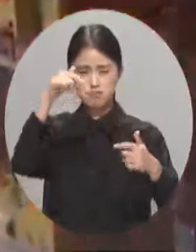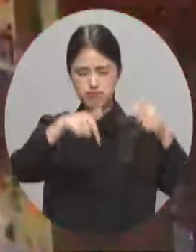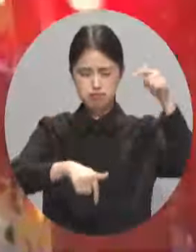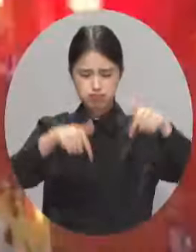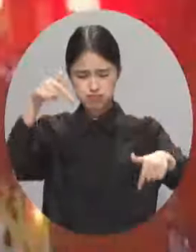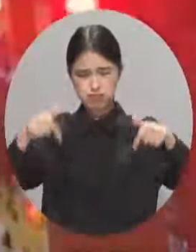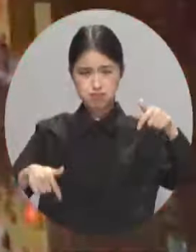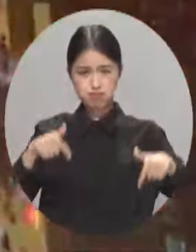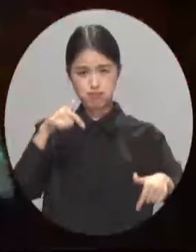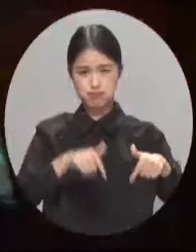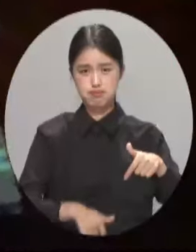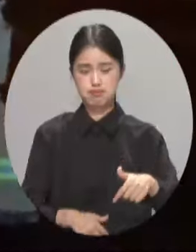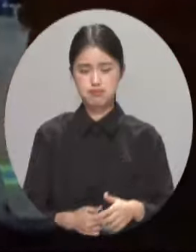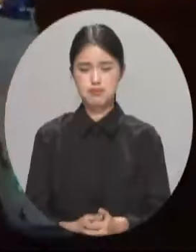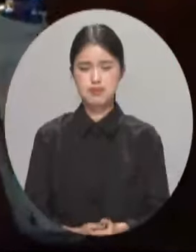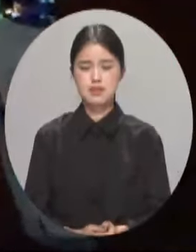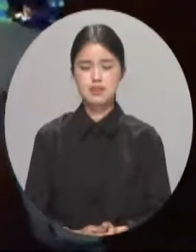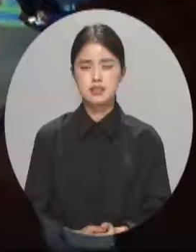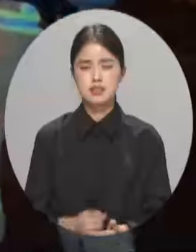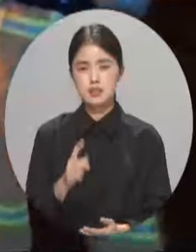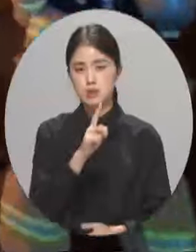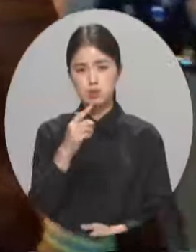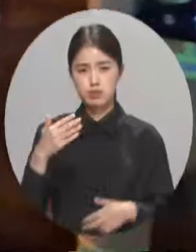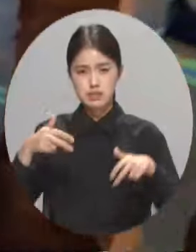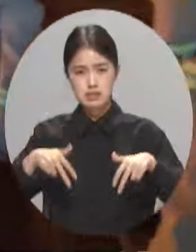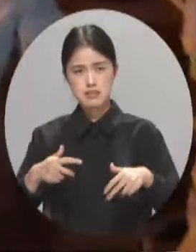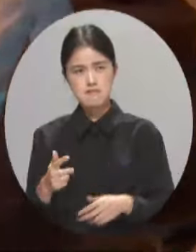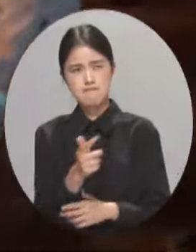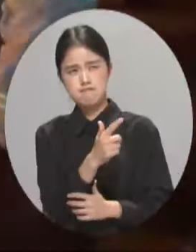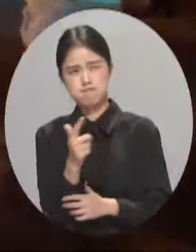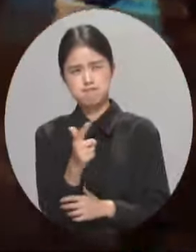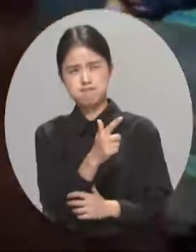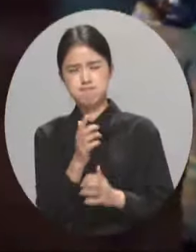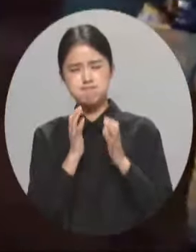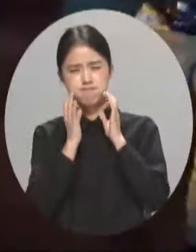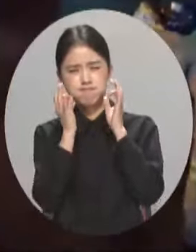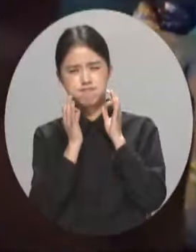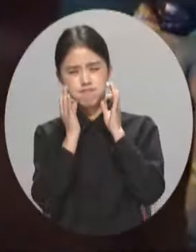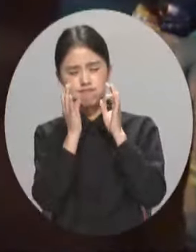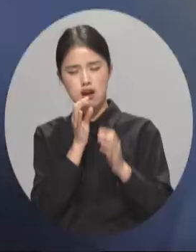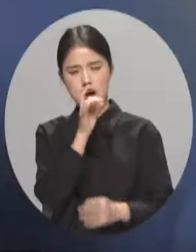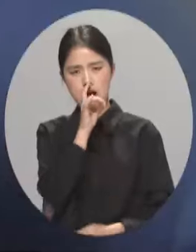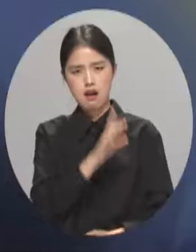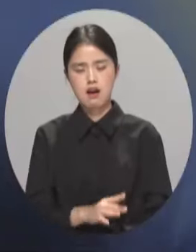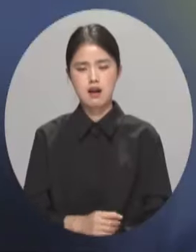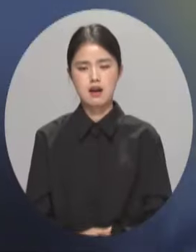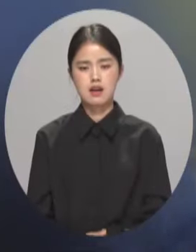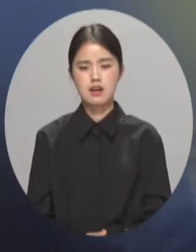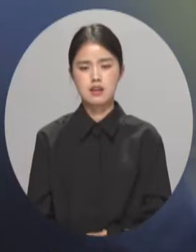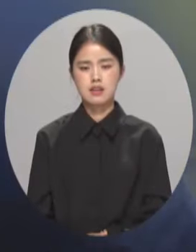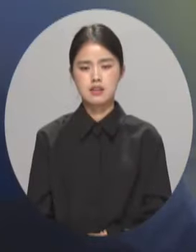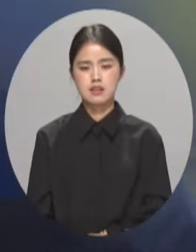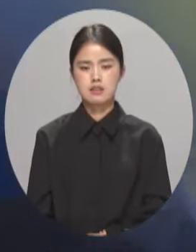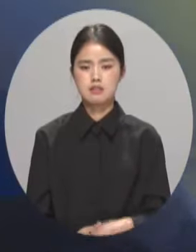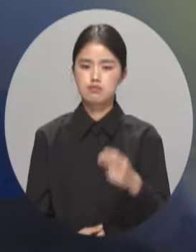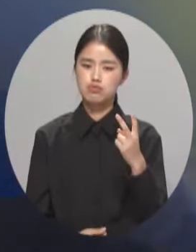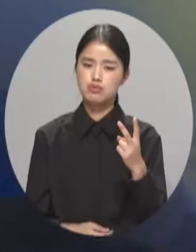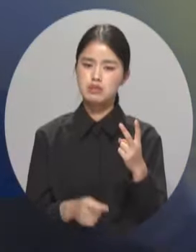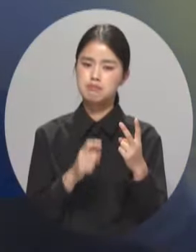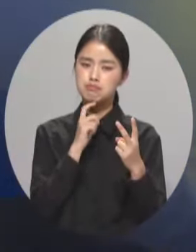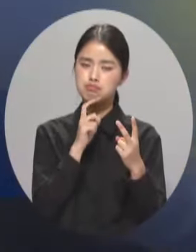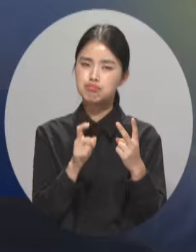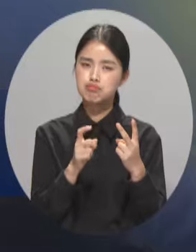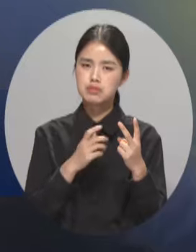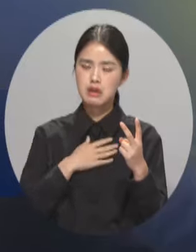없이 떨어집니다. 소방당국이 불길을 잡아보지만 역부족입니다. 2시 한 10분 정도 돼서